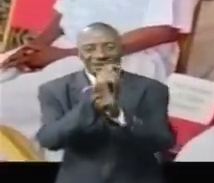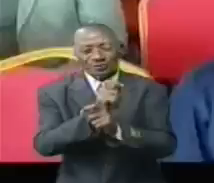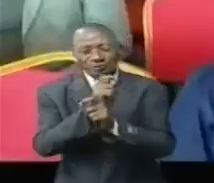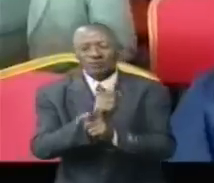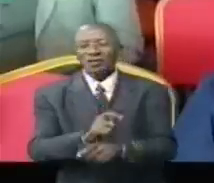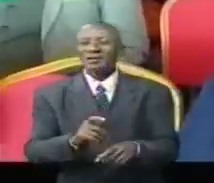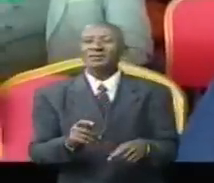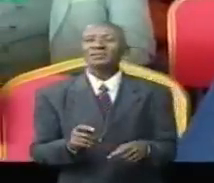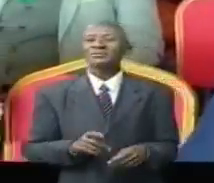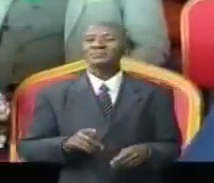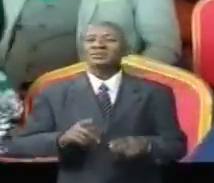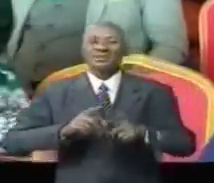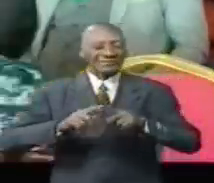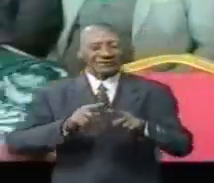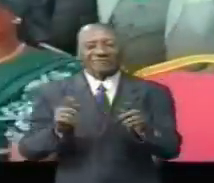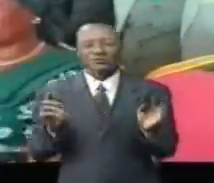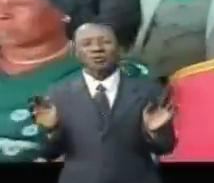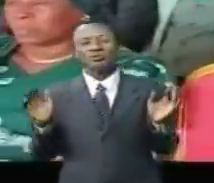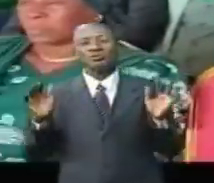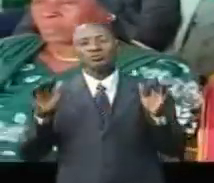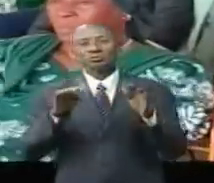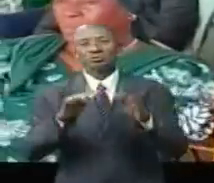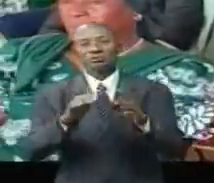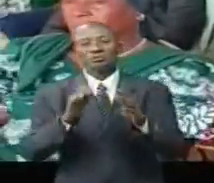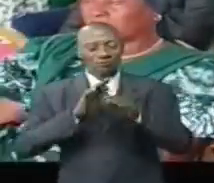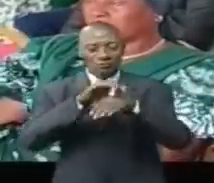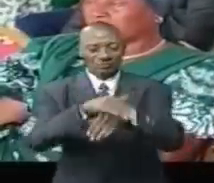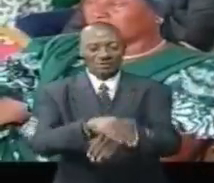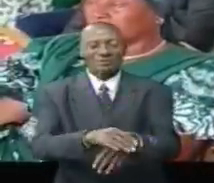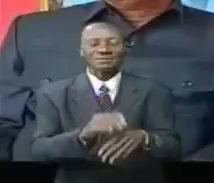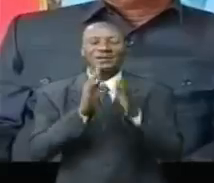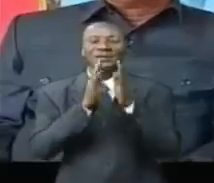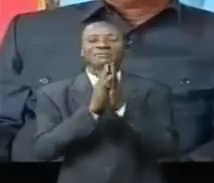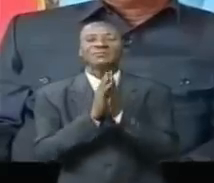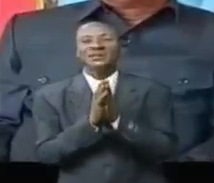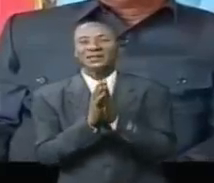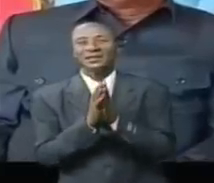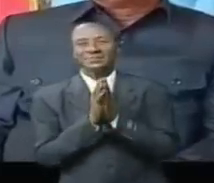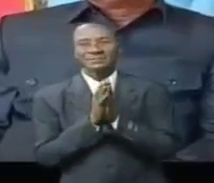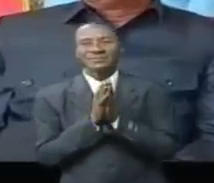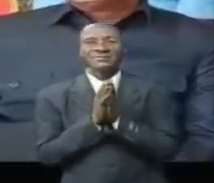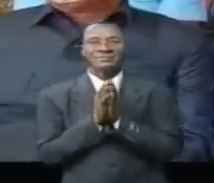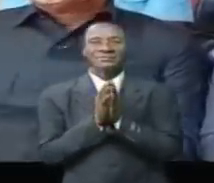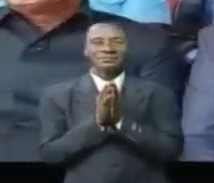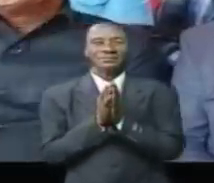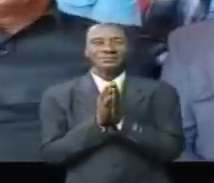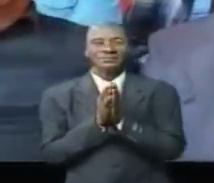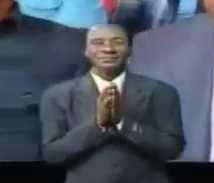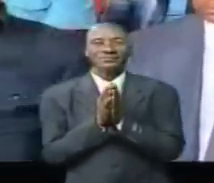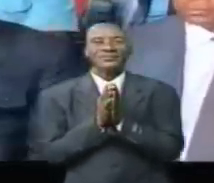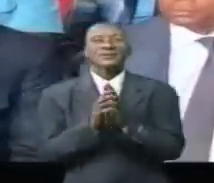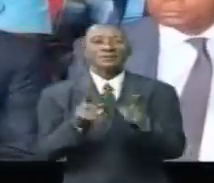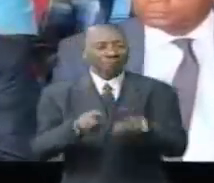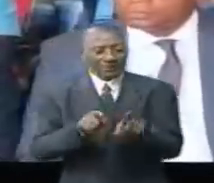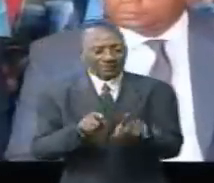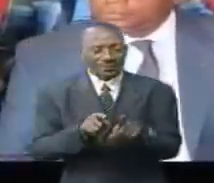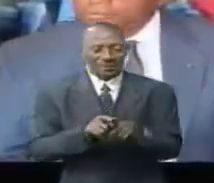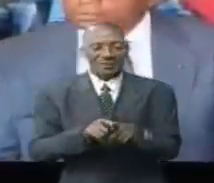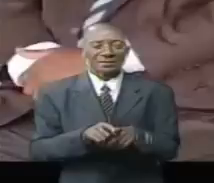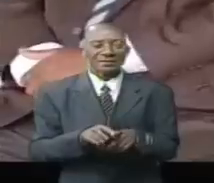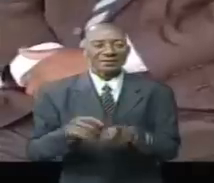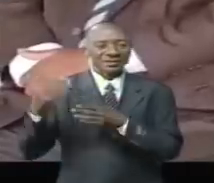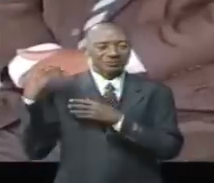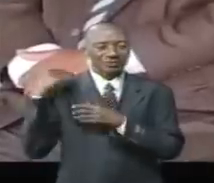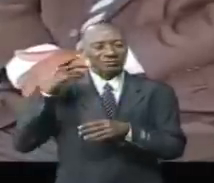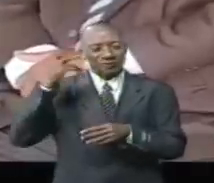à cette cérémonie, notamment le ministre d'État en charge du contrôle, Jean Rosser Ibarra, le préfet du département Poul, le représentant